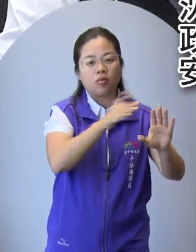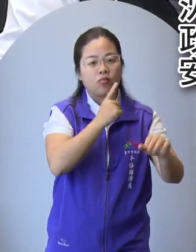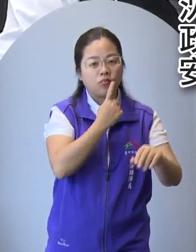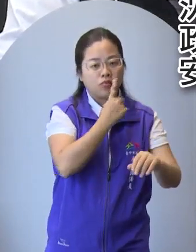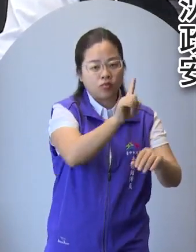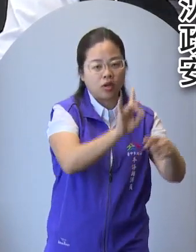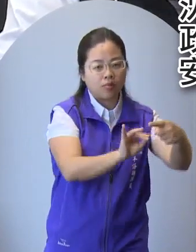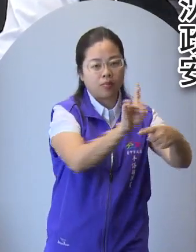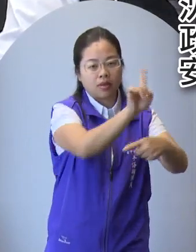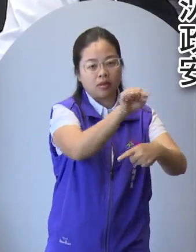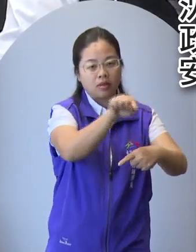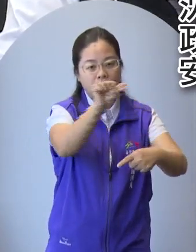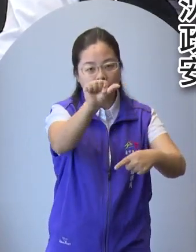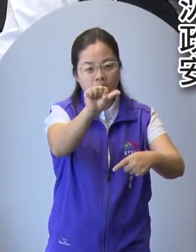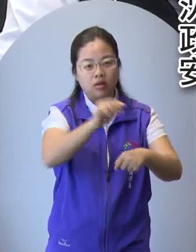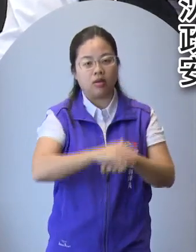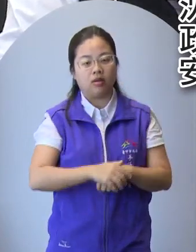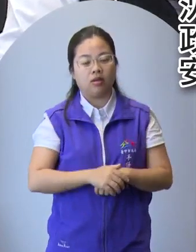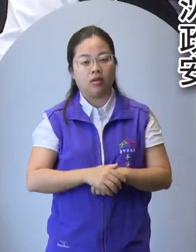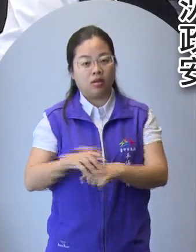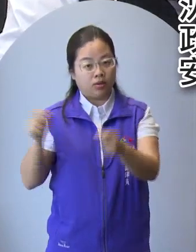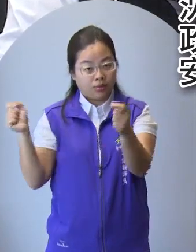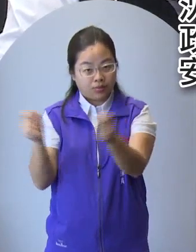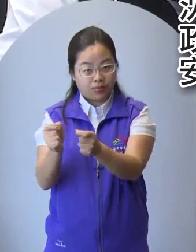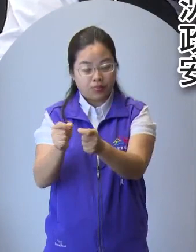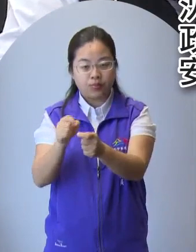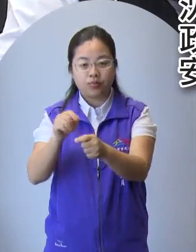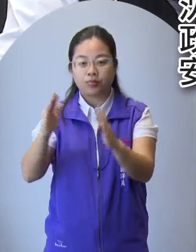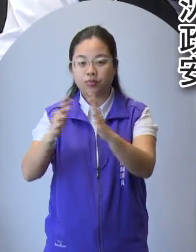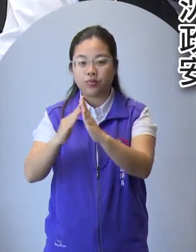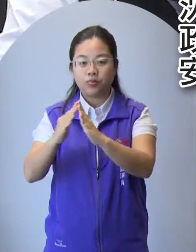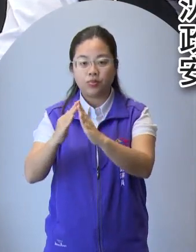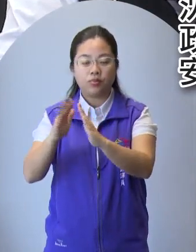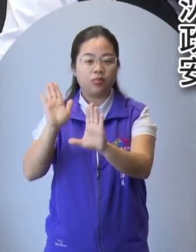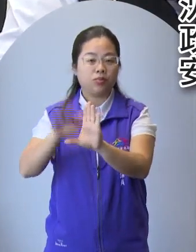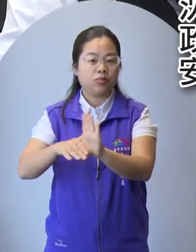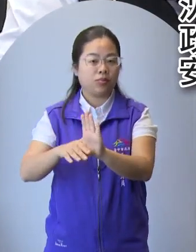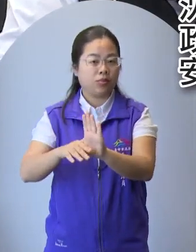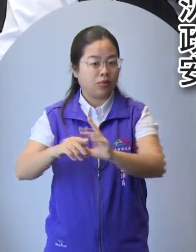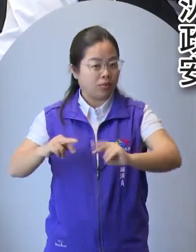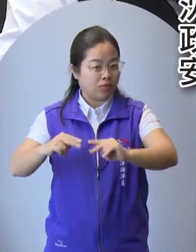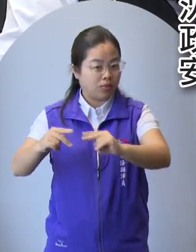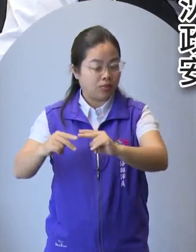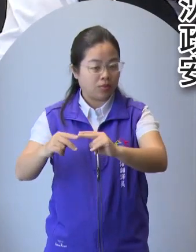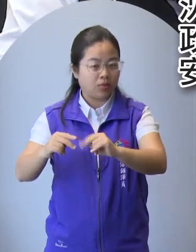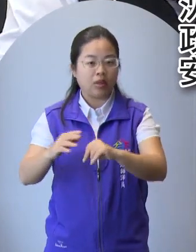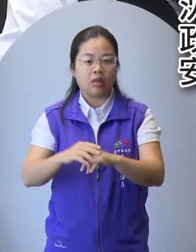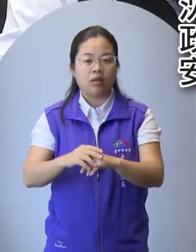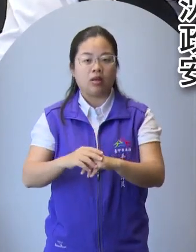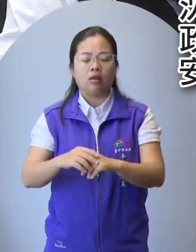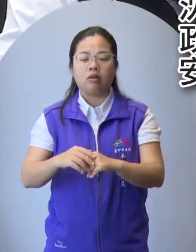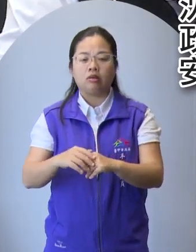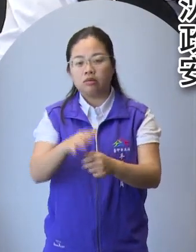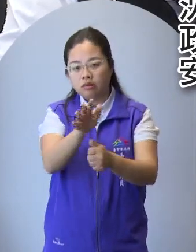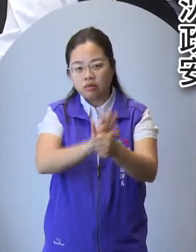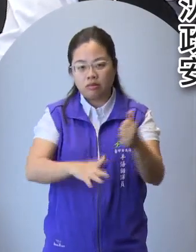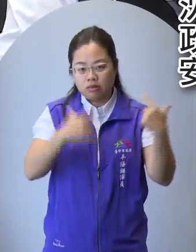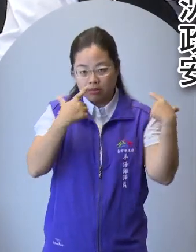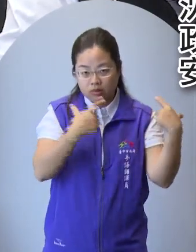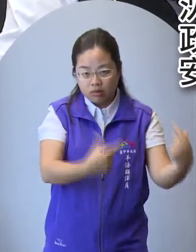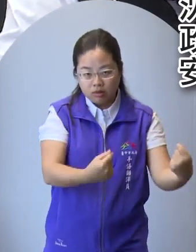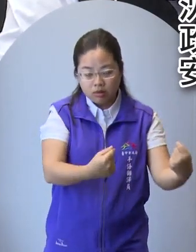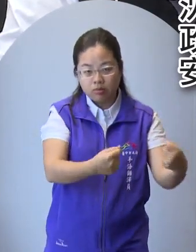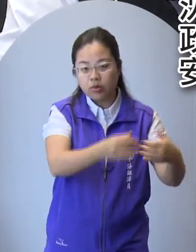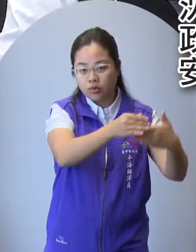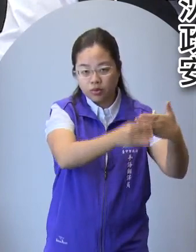的1.5%，那么近期呢，因为房屋税率的一个变动呢，那么导致呢原来的条文